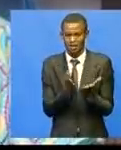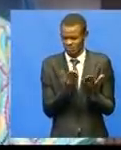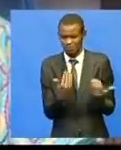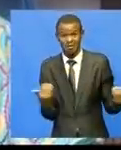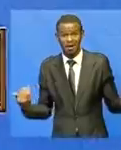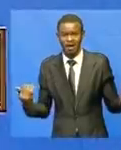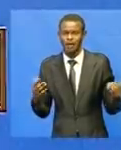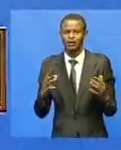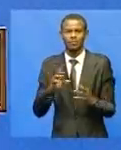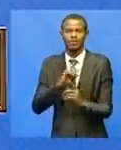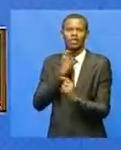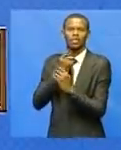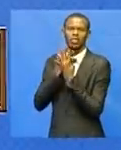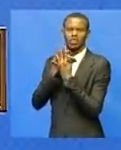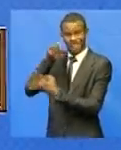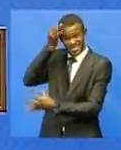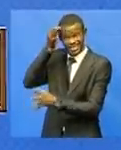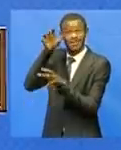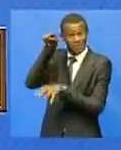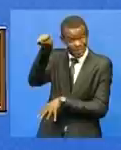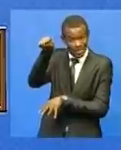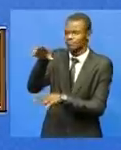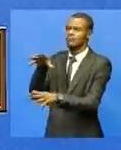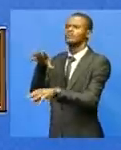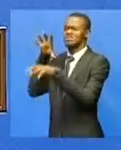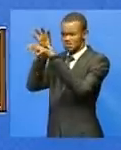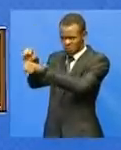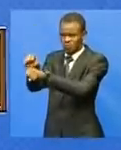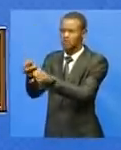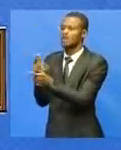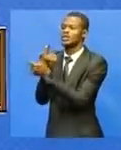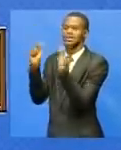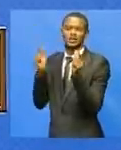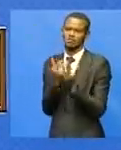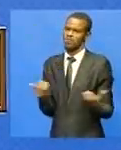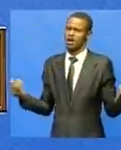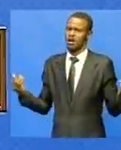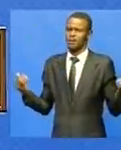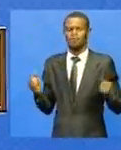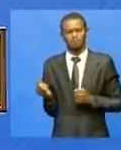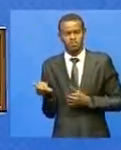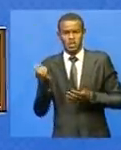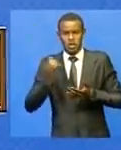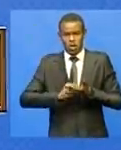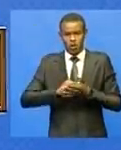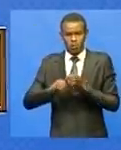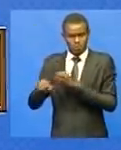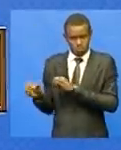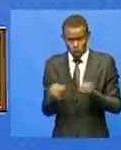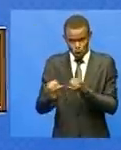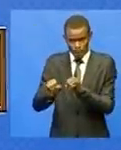les ADF à Tchani-Tchani. Pour ce qui concerne l'opération Sukola 2, toujours dans la province du Nord